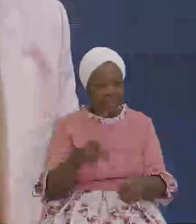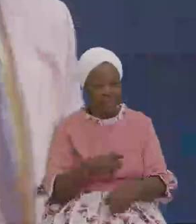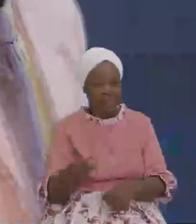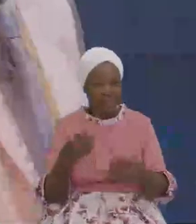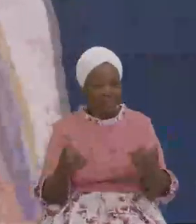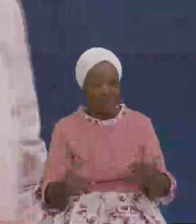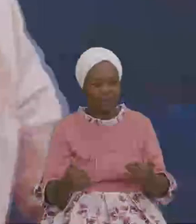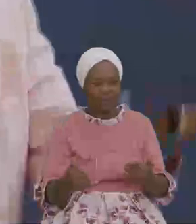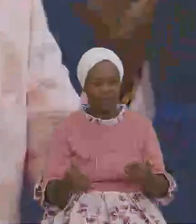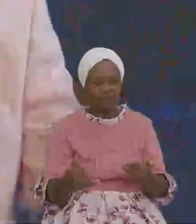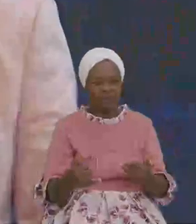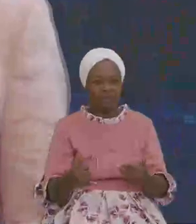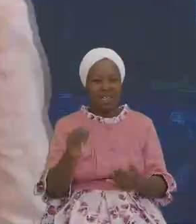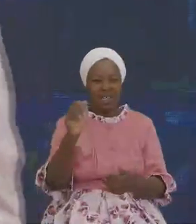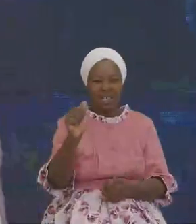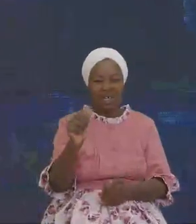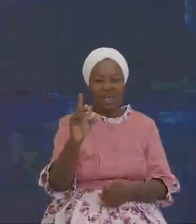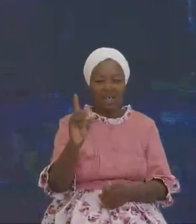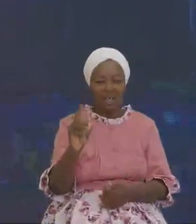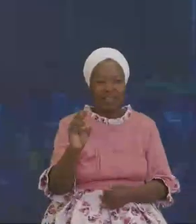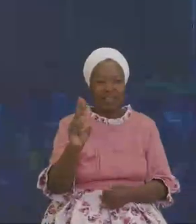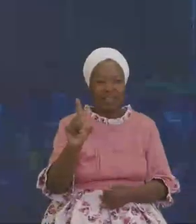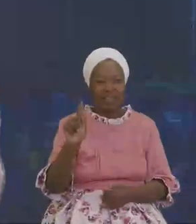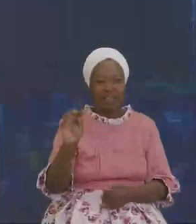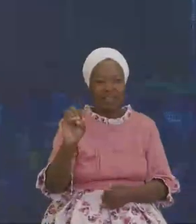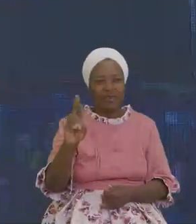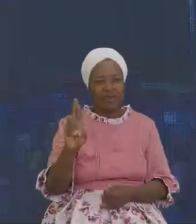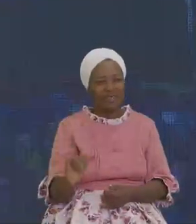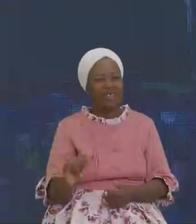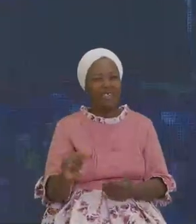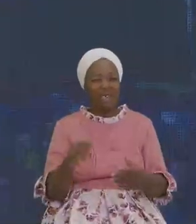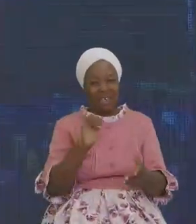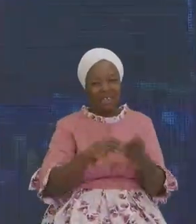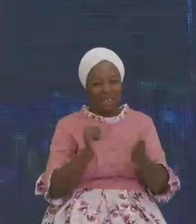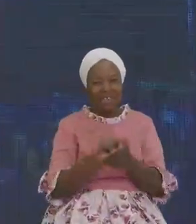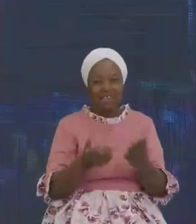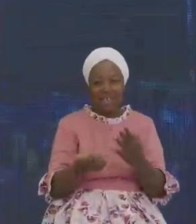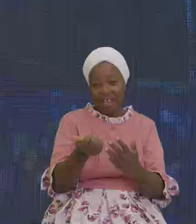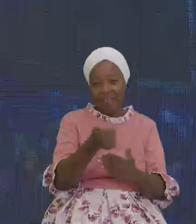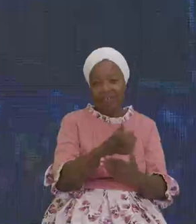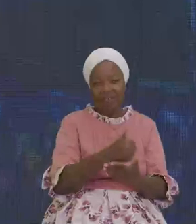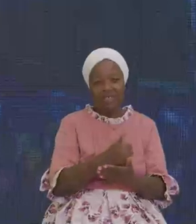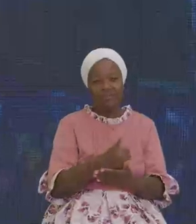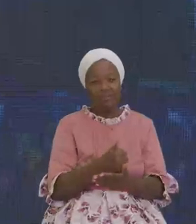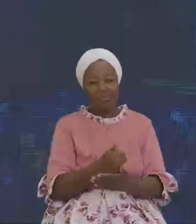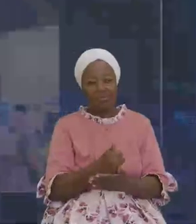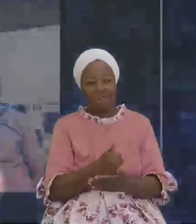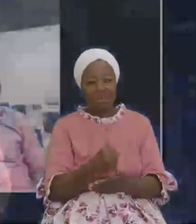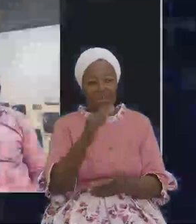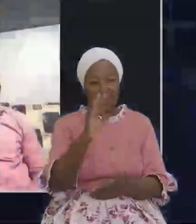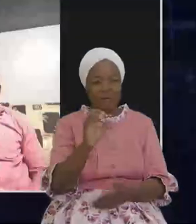gens? Voyons-les. L'adultère, la fornication,